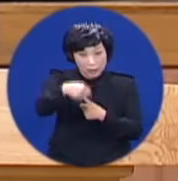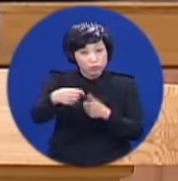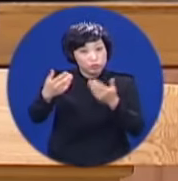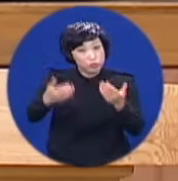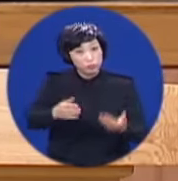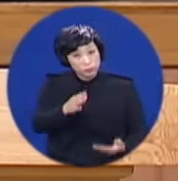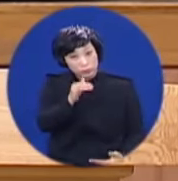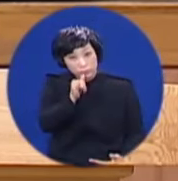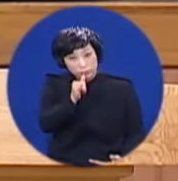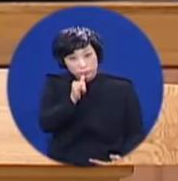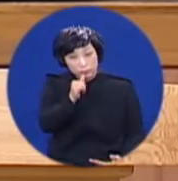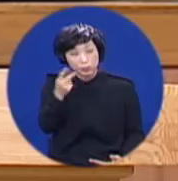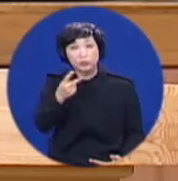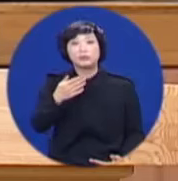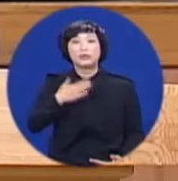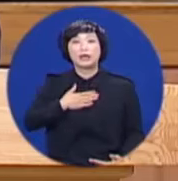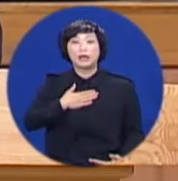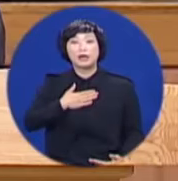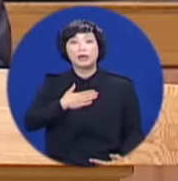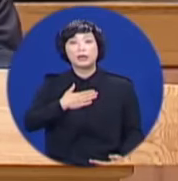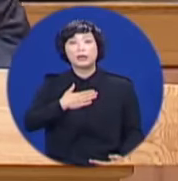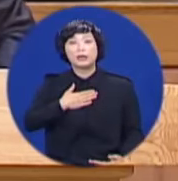가르쳐주고 아는 만큼